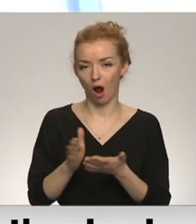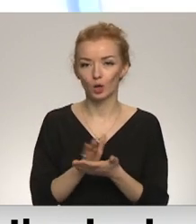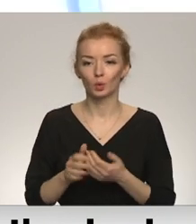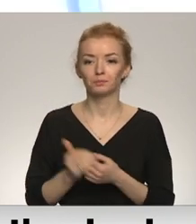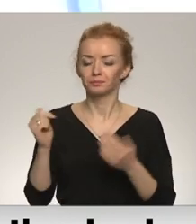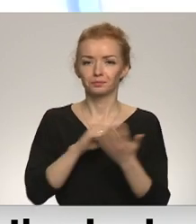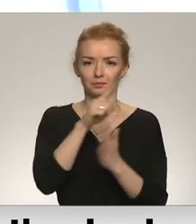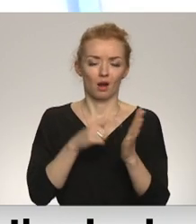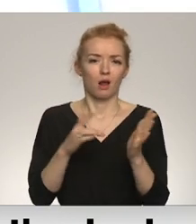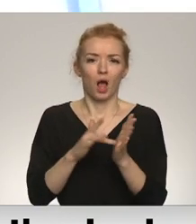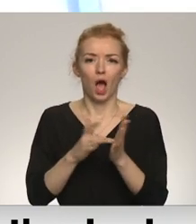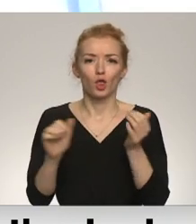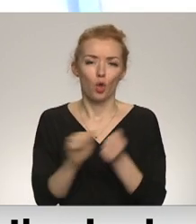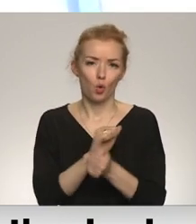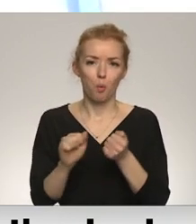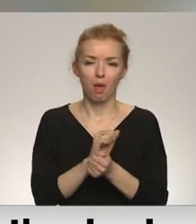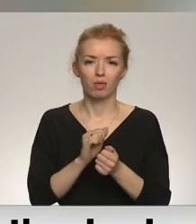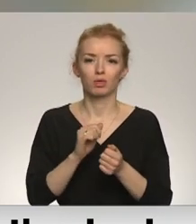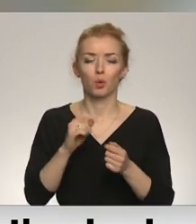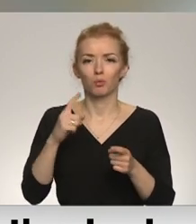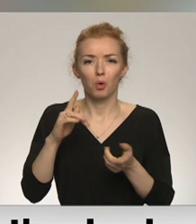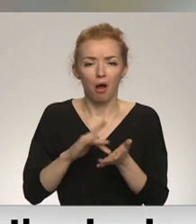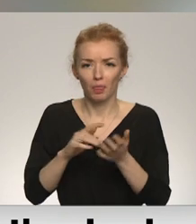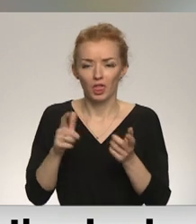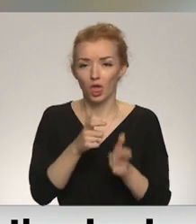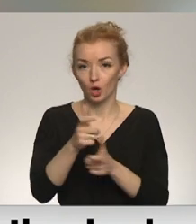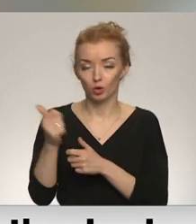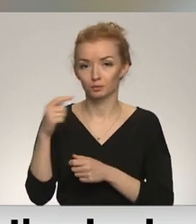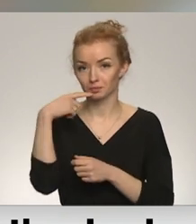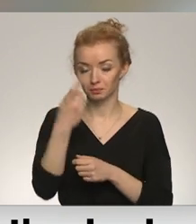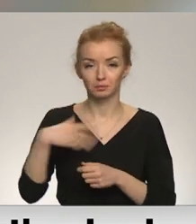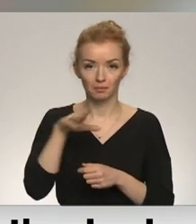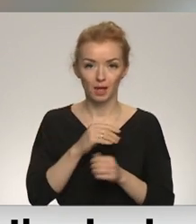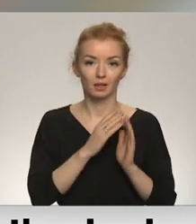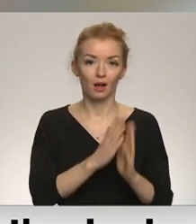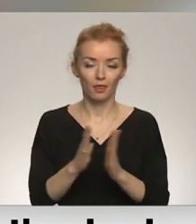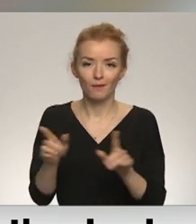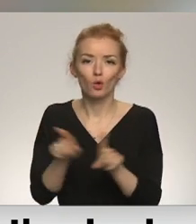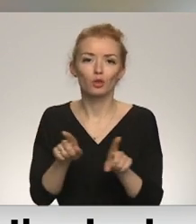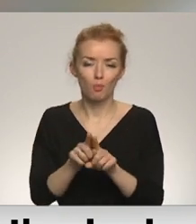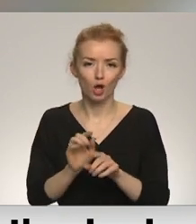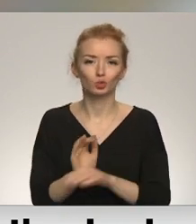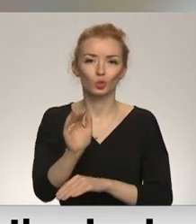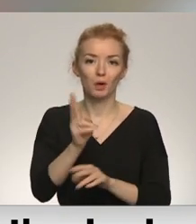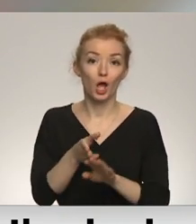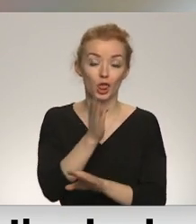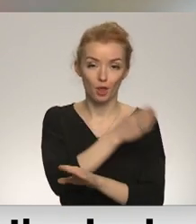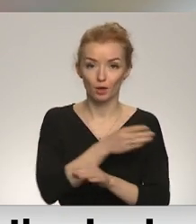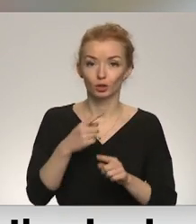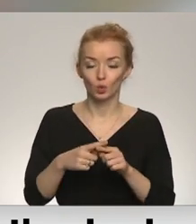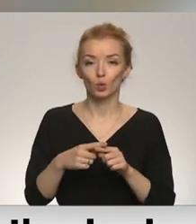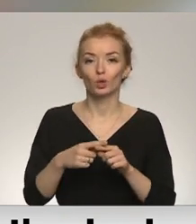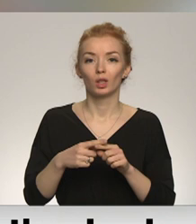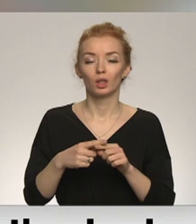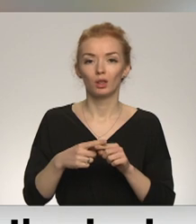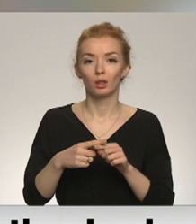tie ieroči, kuriem tie dokumenti tiek gatavoti? Mēs principā gatavojam, protams, tādas pašas sūtījumus kā iepriekš, un runa